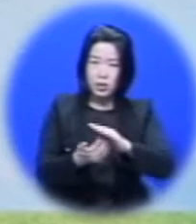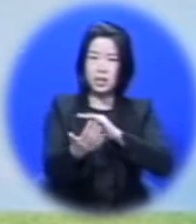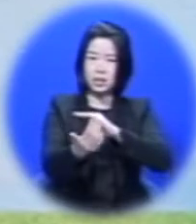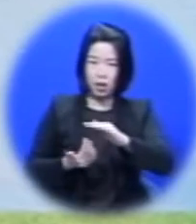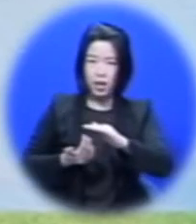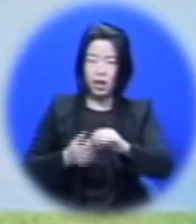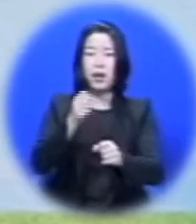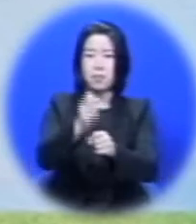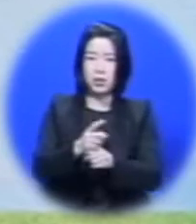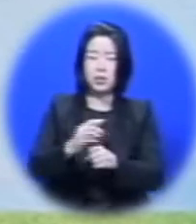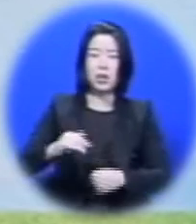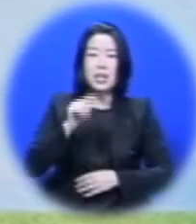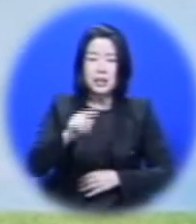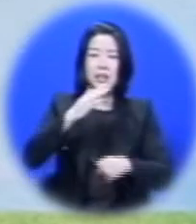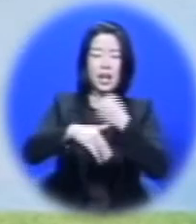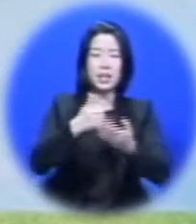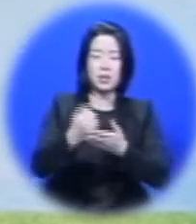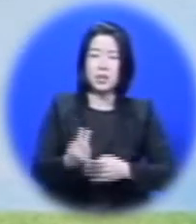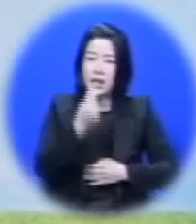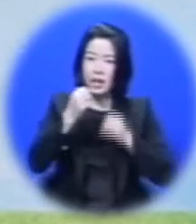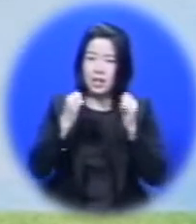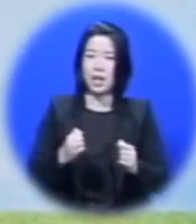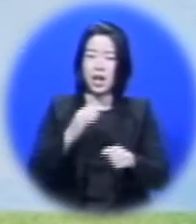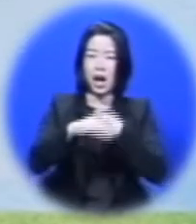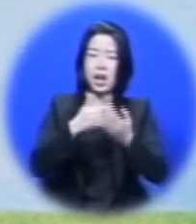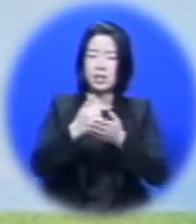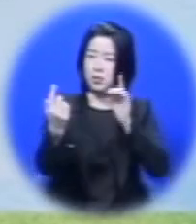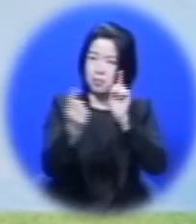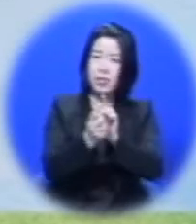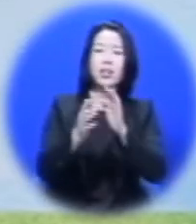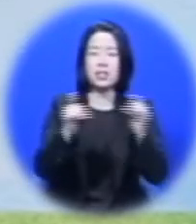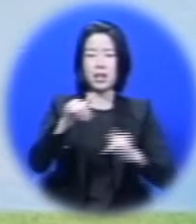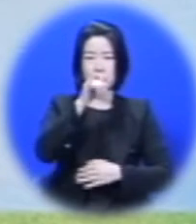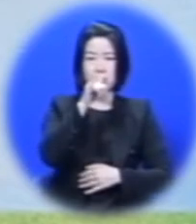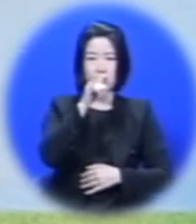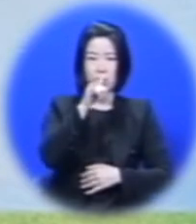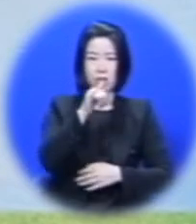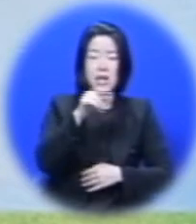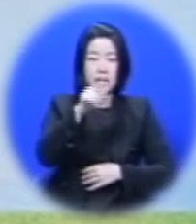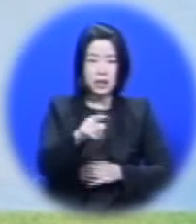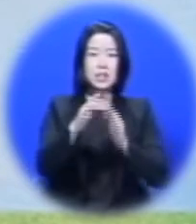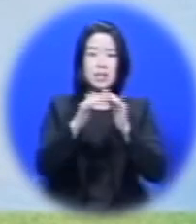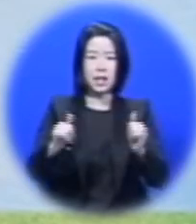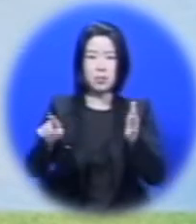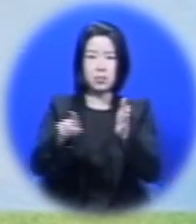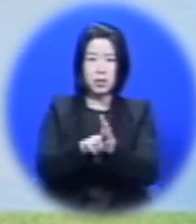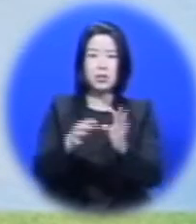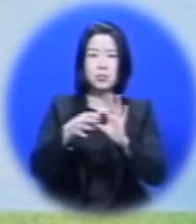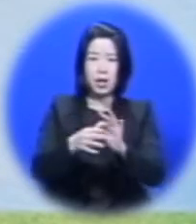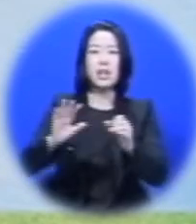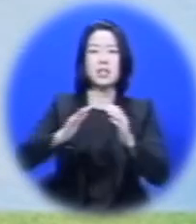벌써 그 하나님, 살아계신 하나님을 만나는 사람이 있는 거요. 그 사람이 믿음의 사람인